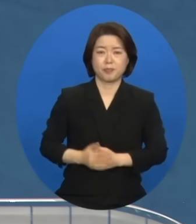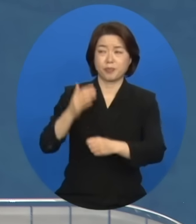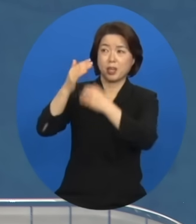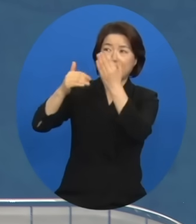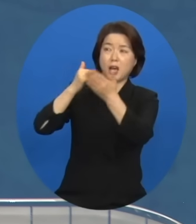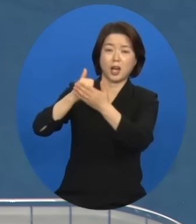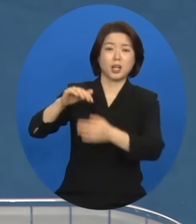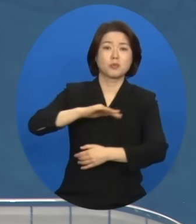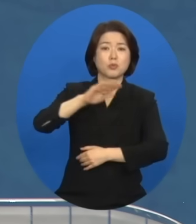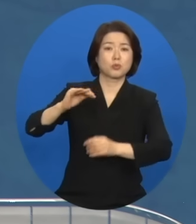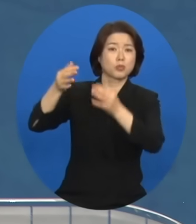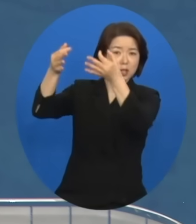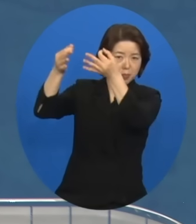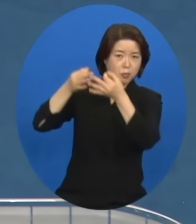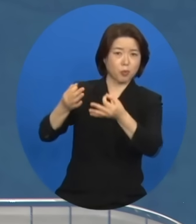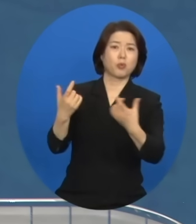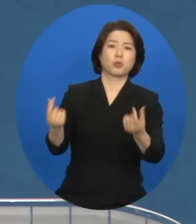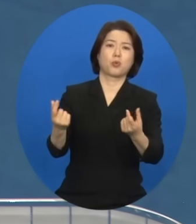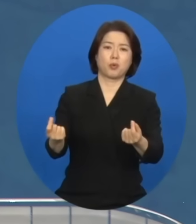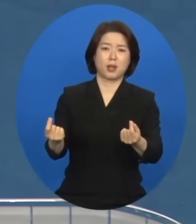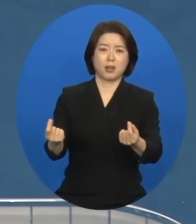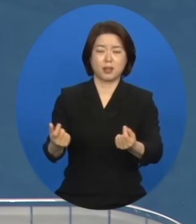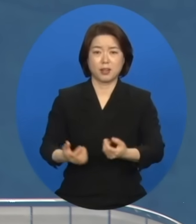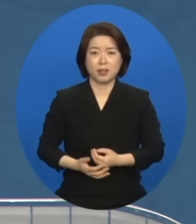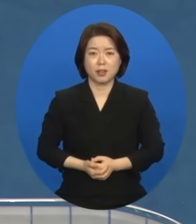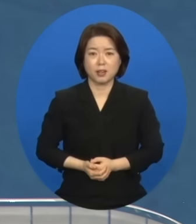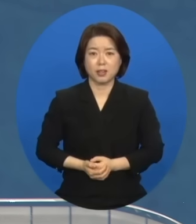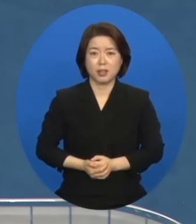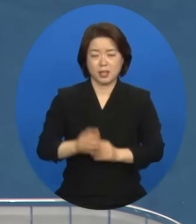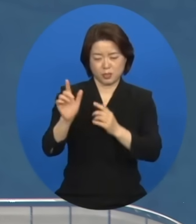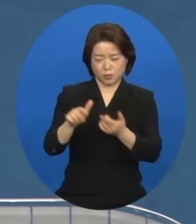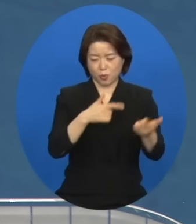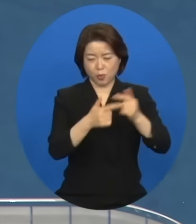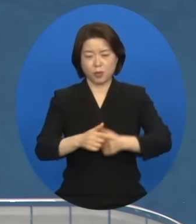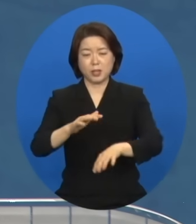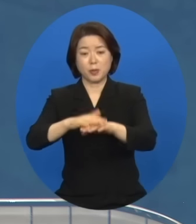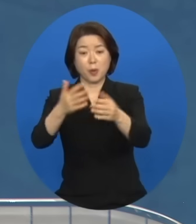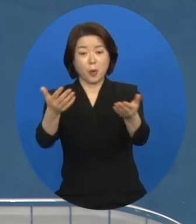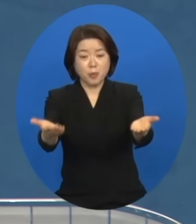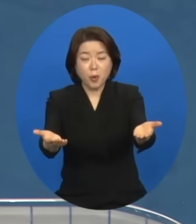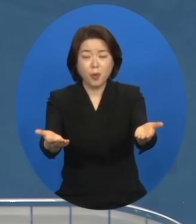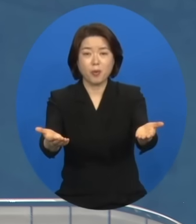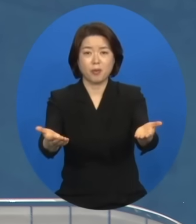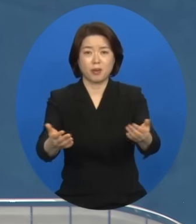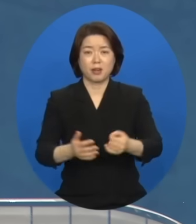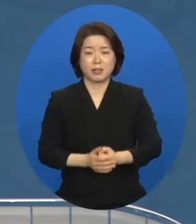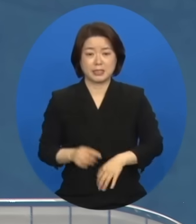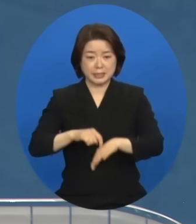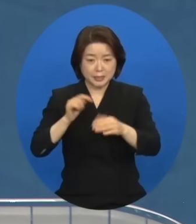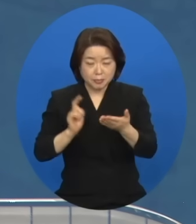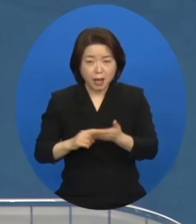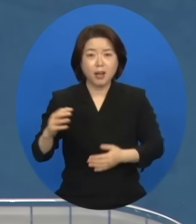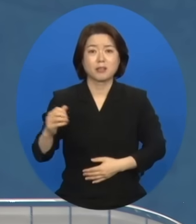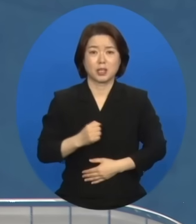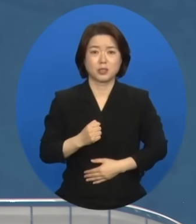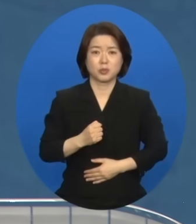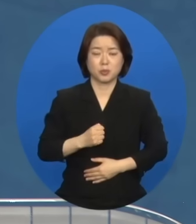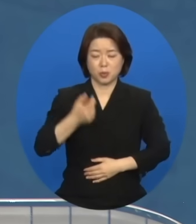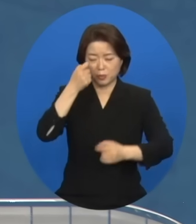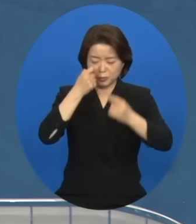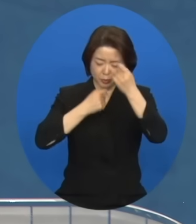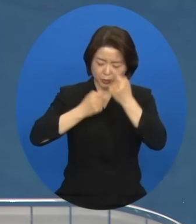하나님이 우리를 보실 때 그렇다는 거예요. 종일 손을 펴서 그 심정은